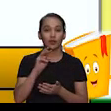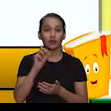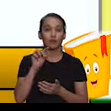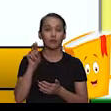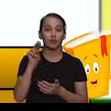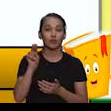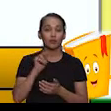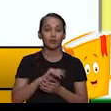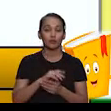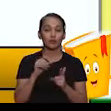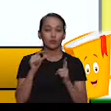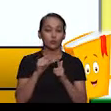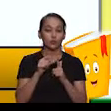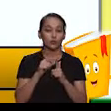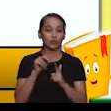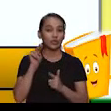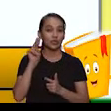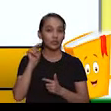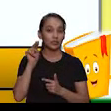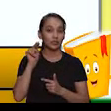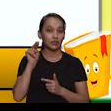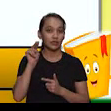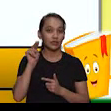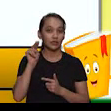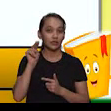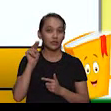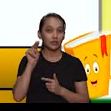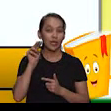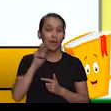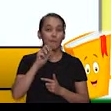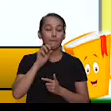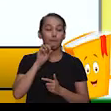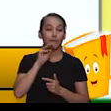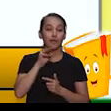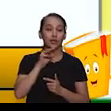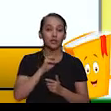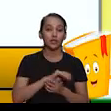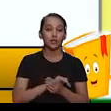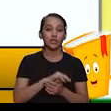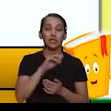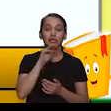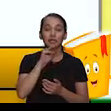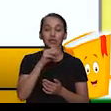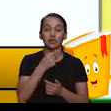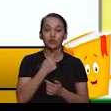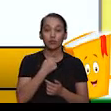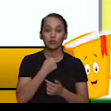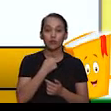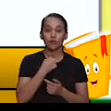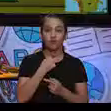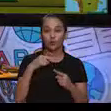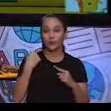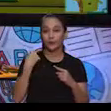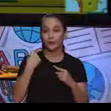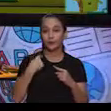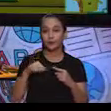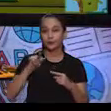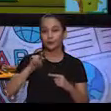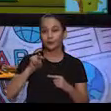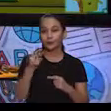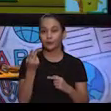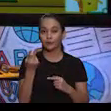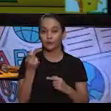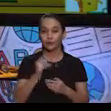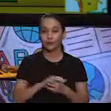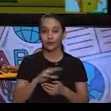so'zimizda D tovushi, mart so'zida esa T tovushi o'zgargan.